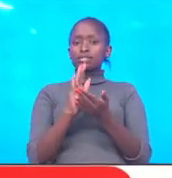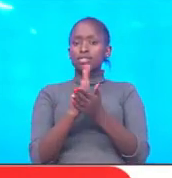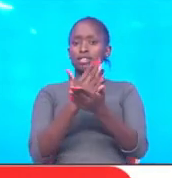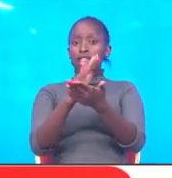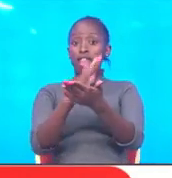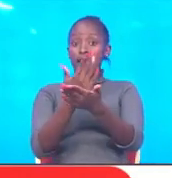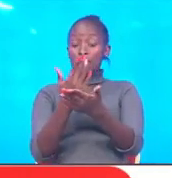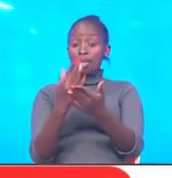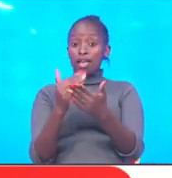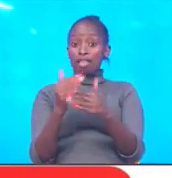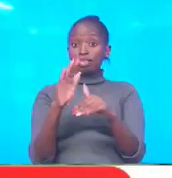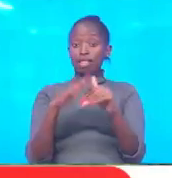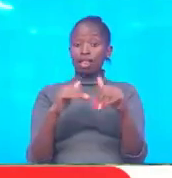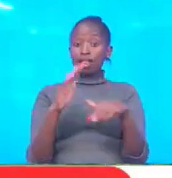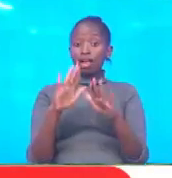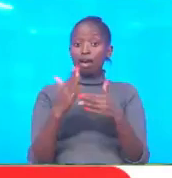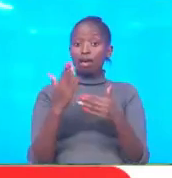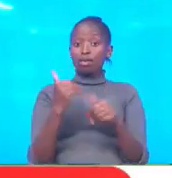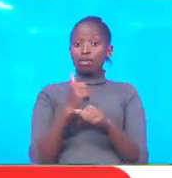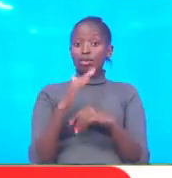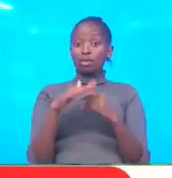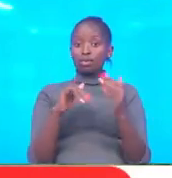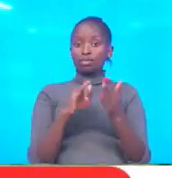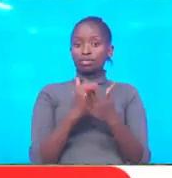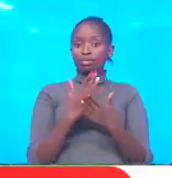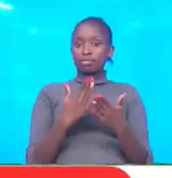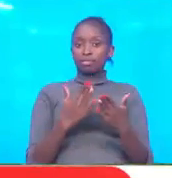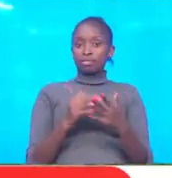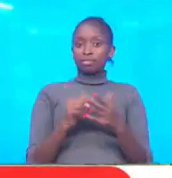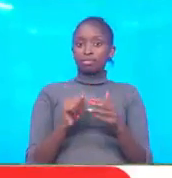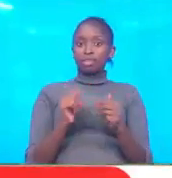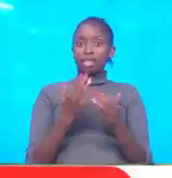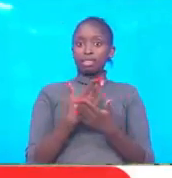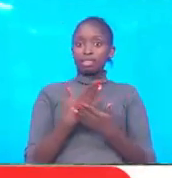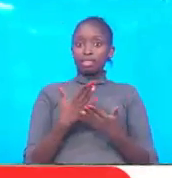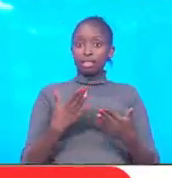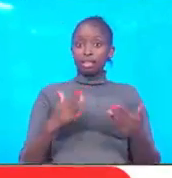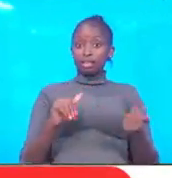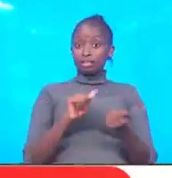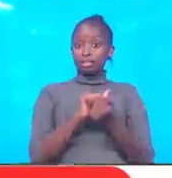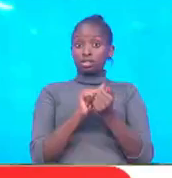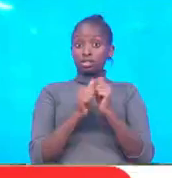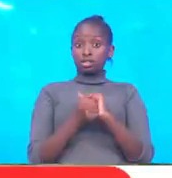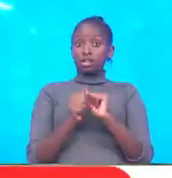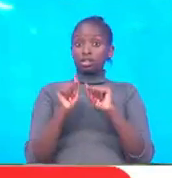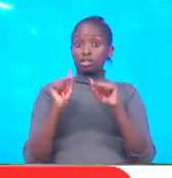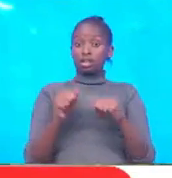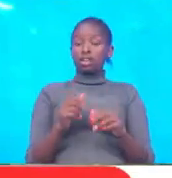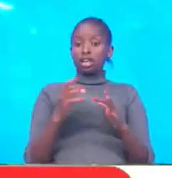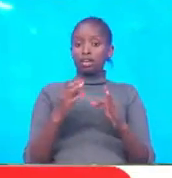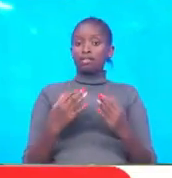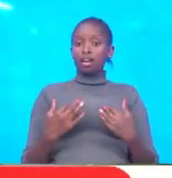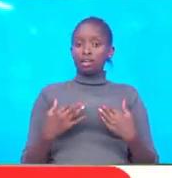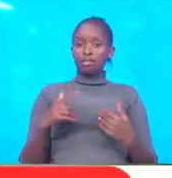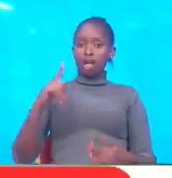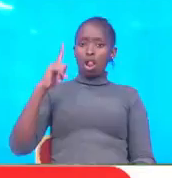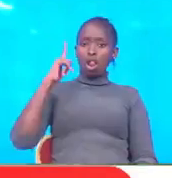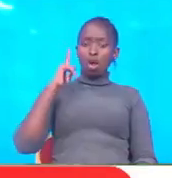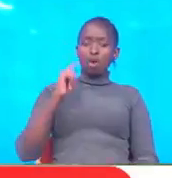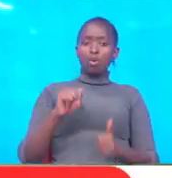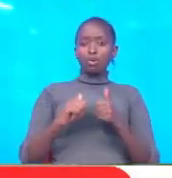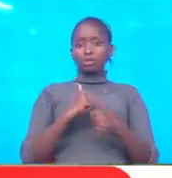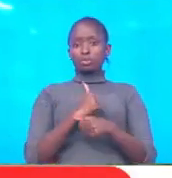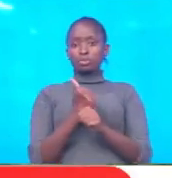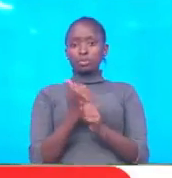ukikuja kununua mboga nitakupako mbegu. Huenda mambo yakabadilika iwapo sheria inayomzuia kuuza au kubadilishana mbegu